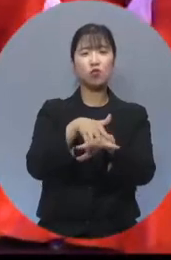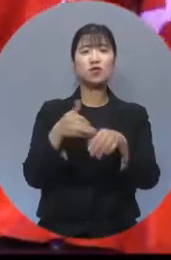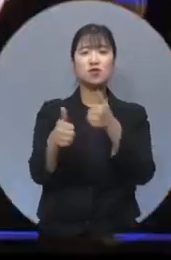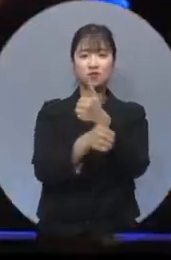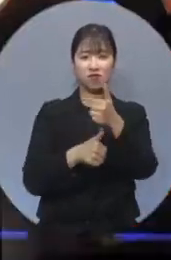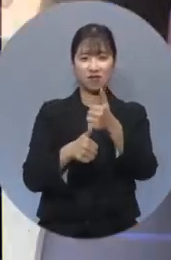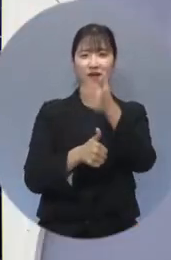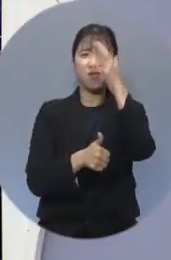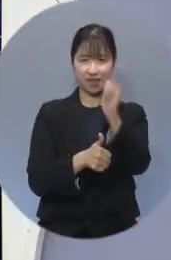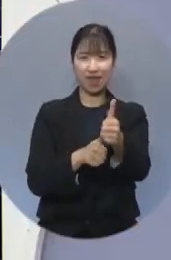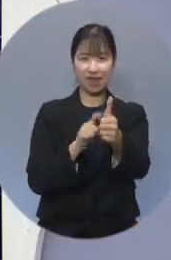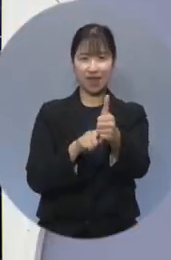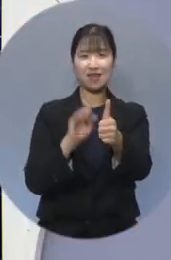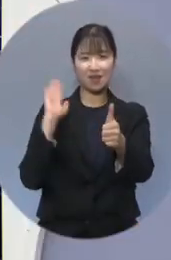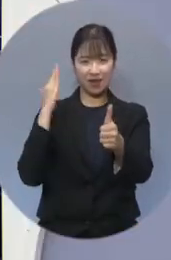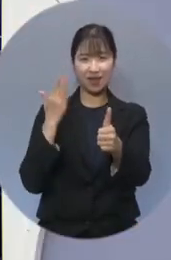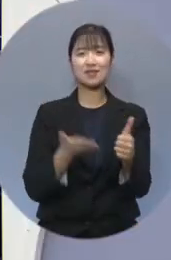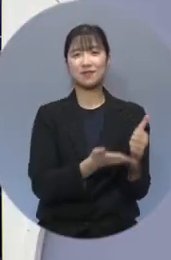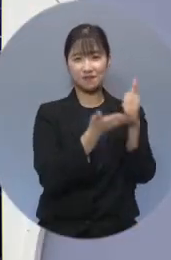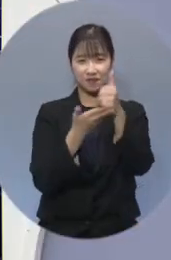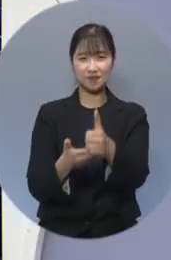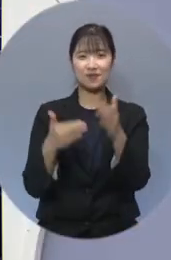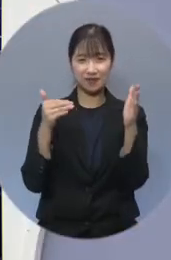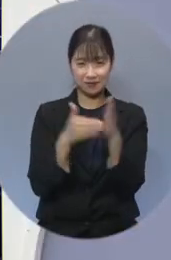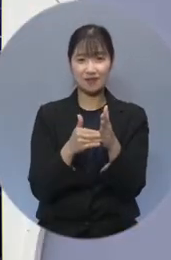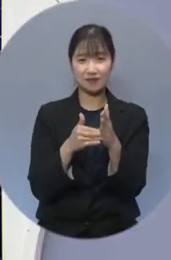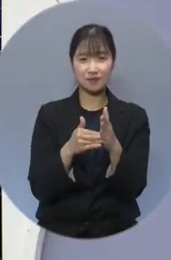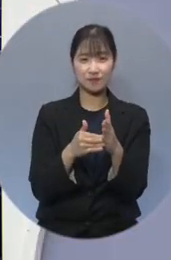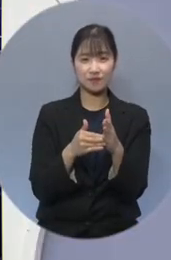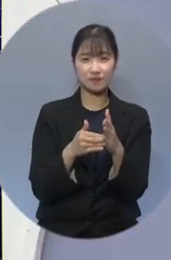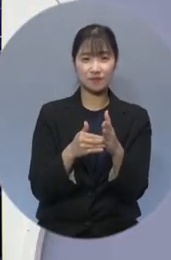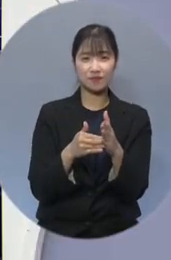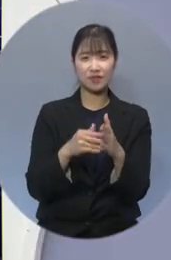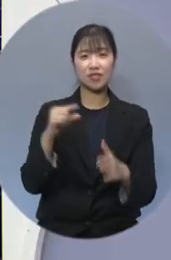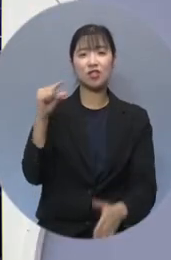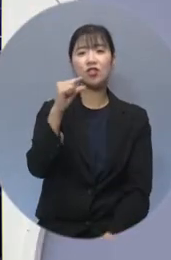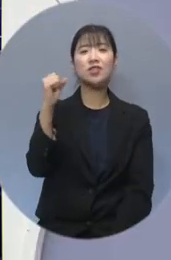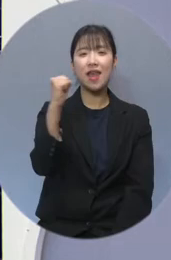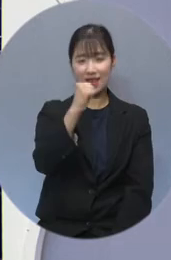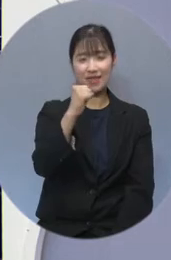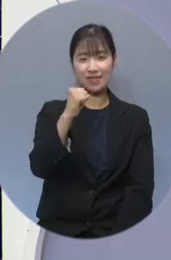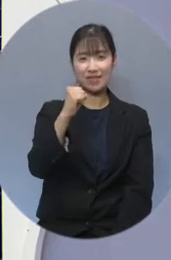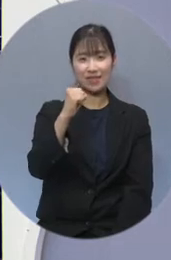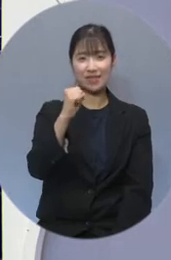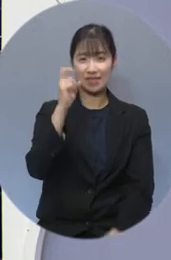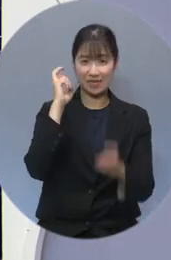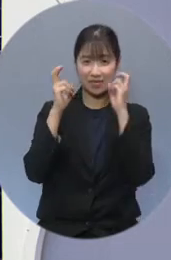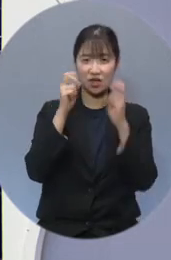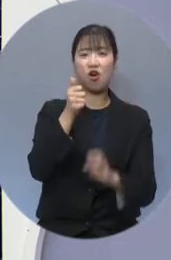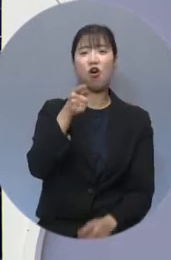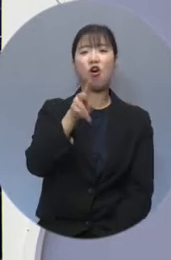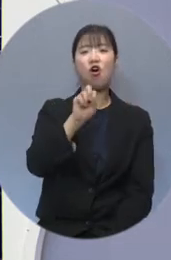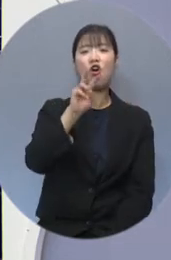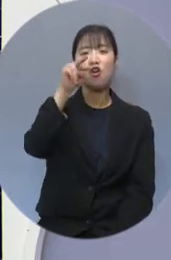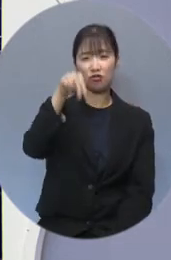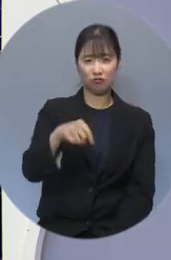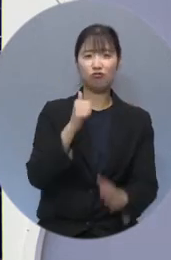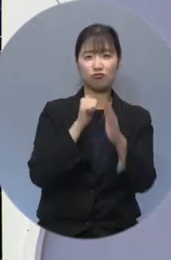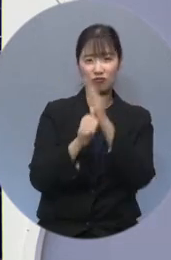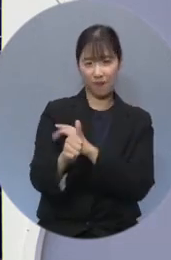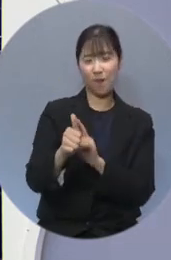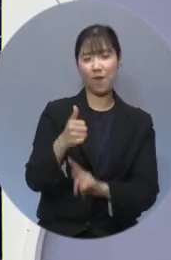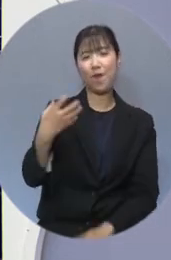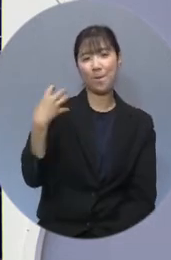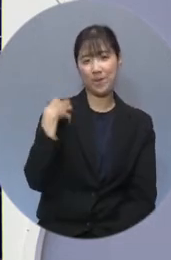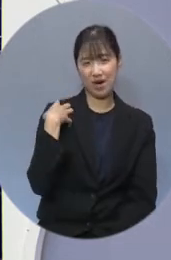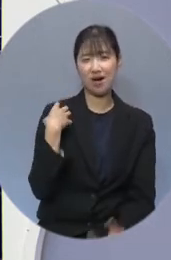조직위원장님을 저희들이 최근에 모셨습니다. 이 전 세계 합창 올림픽에 우리 GS 그룹의 또 허영수 대표님이